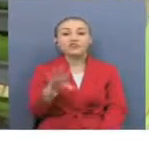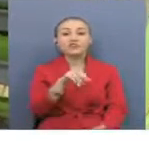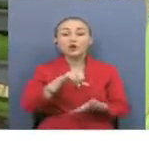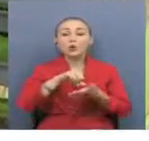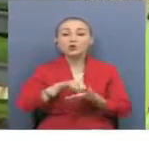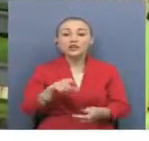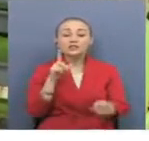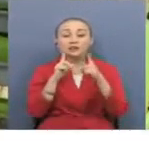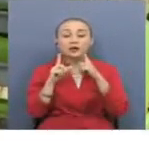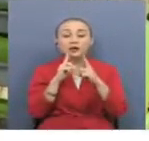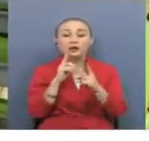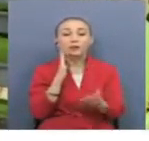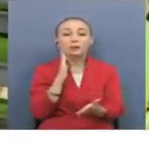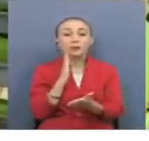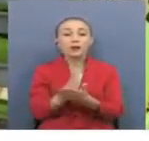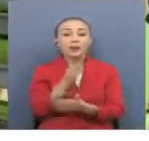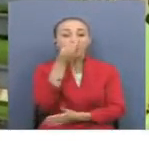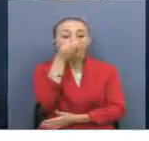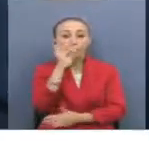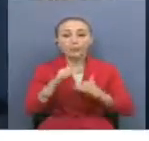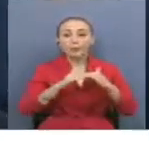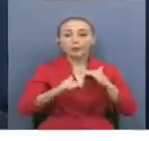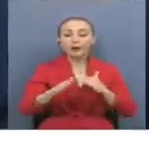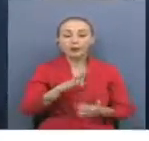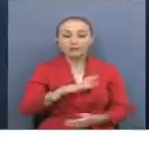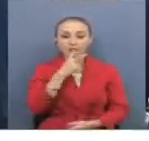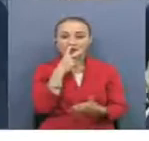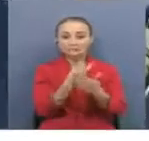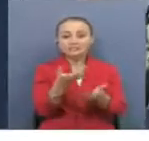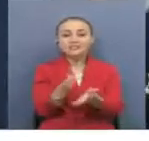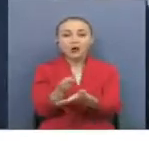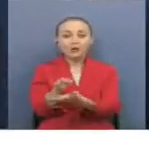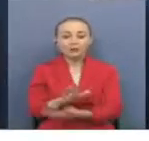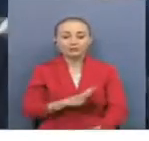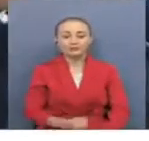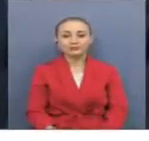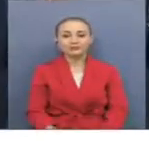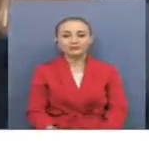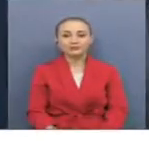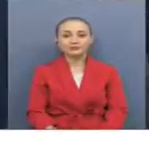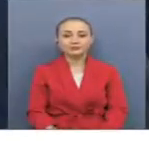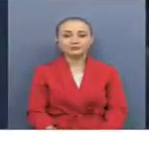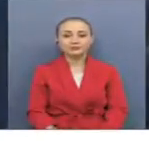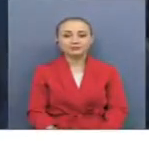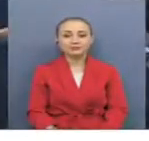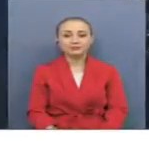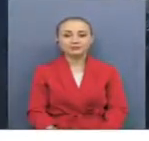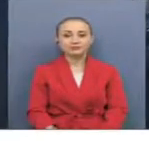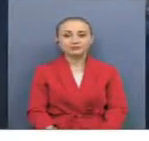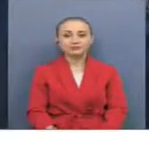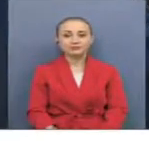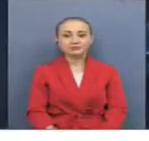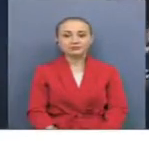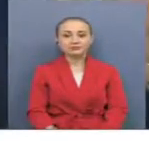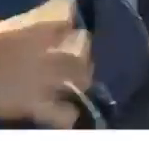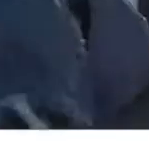суару мәселесі өте өзекті болып отырған көрінеді. Мы увидели, что есть большой интерес к орошению, поэтому за месяц буквально, то есть мы привезли